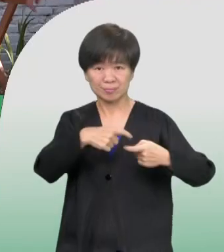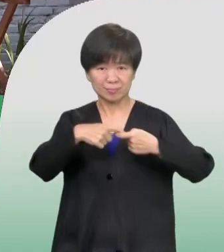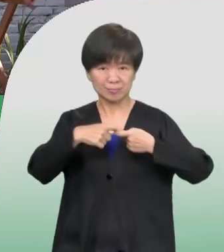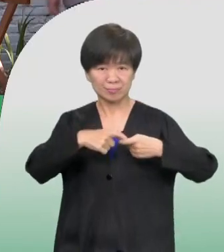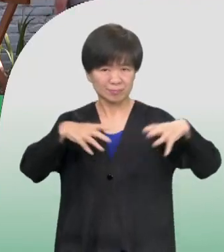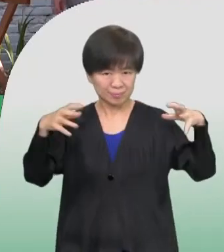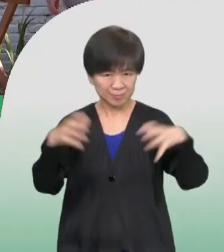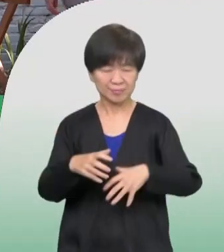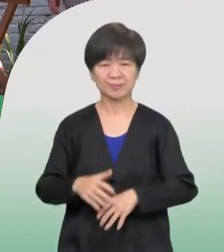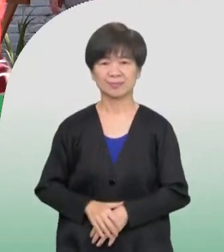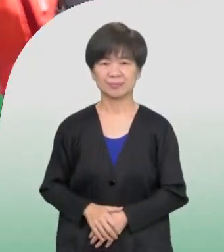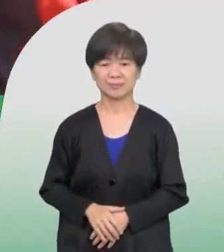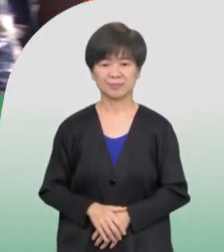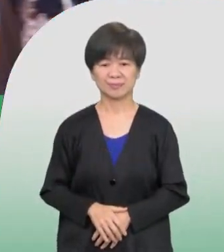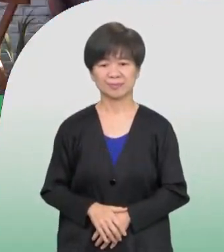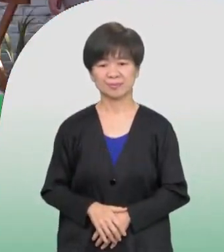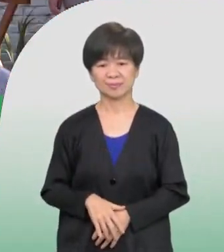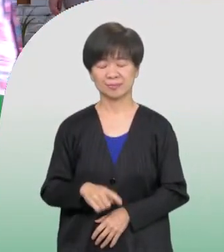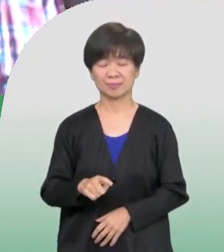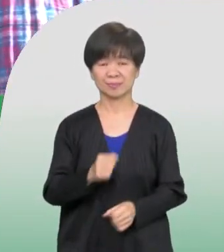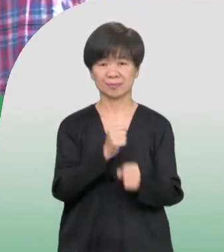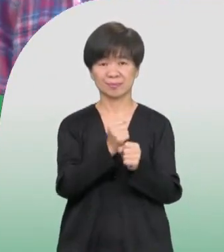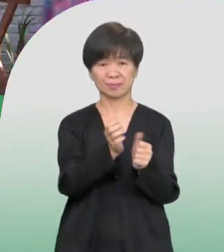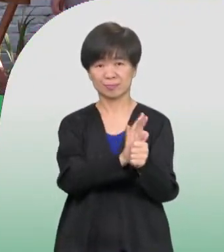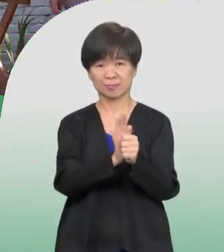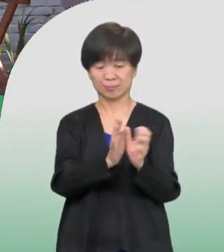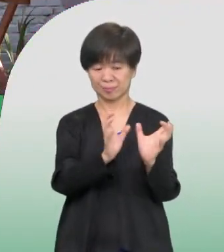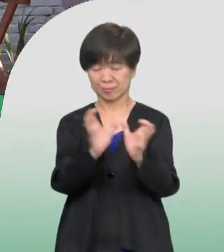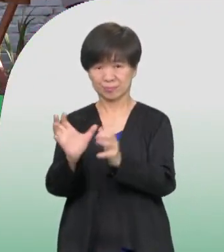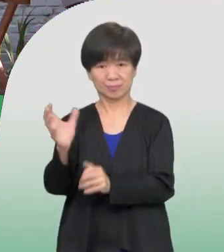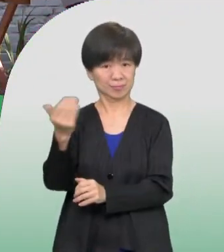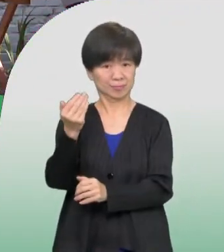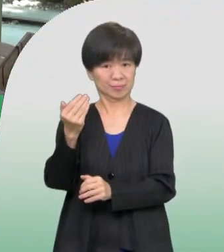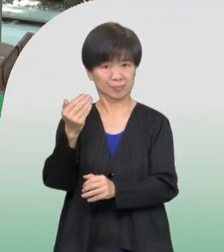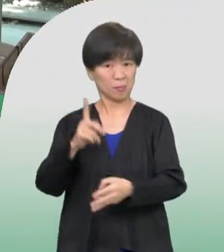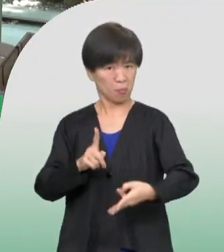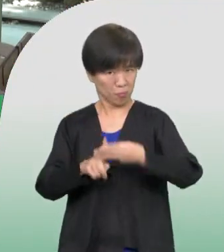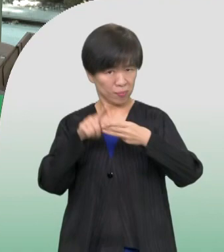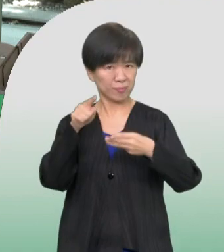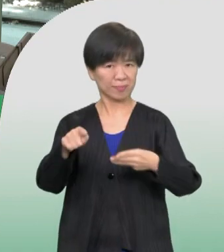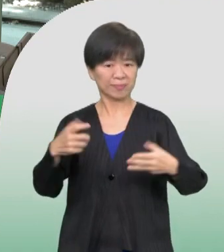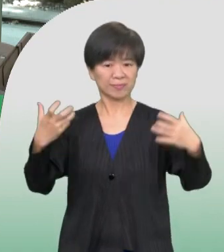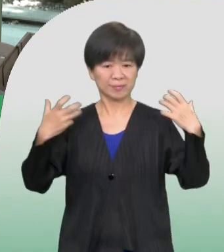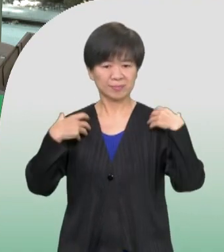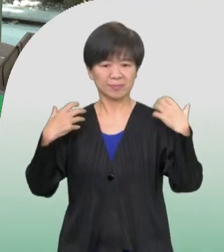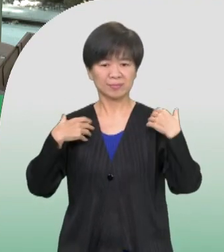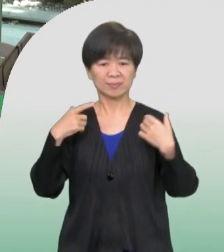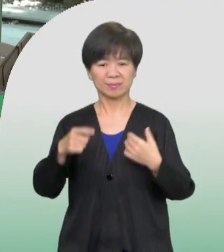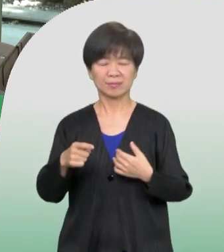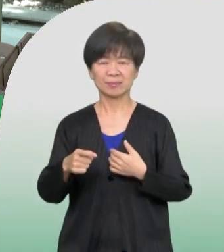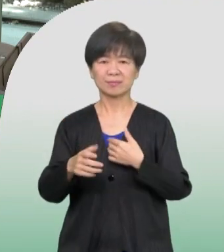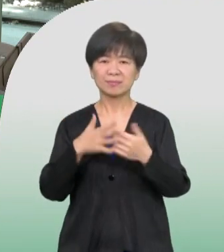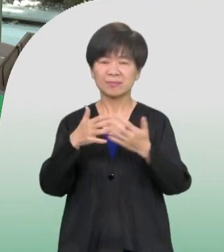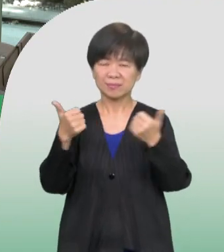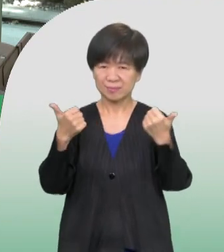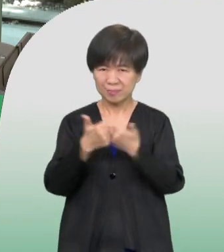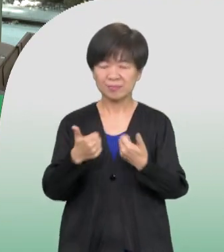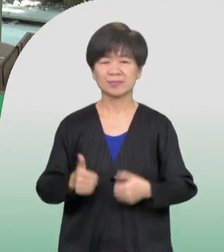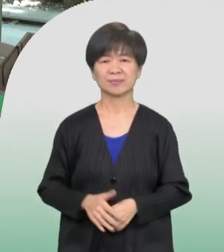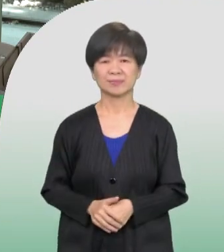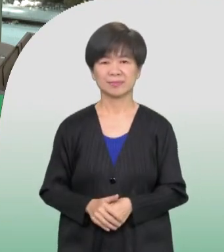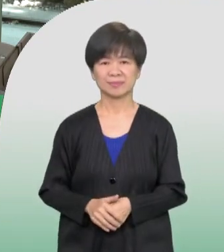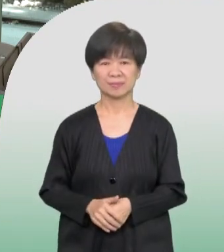整合起来。 安尼以九十工作站为核心来成立，大家都是走路协会，啊，希望